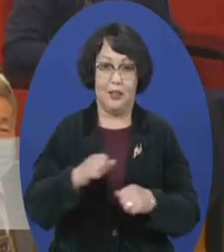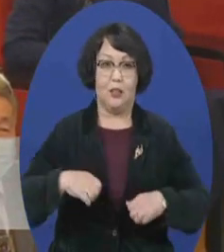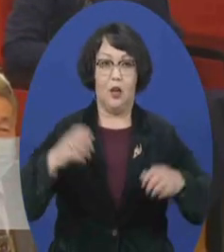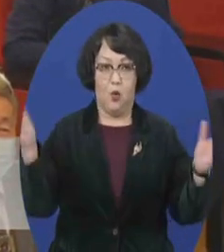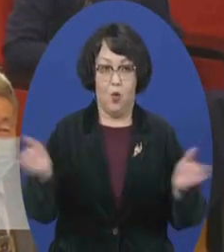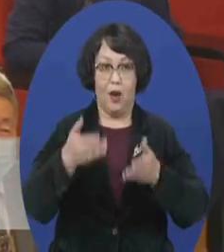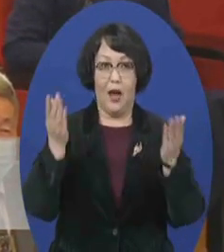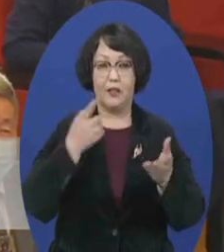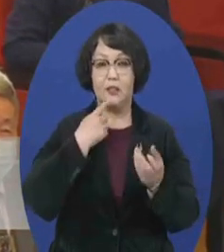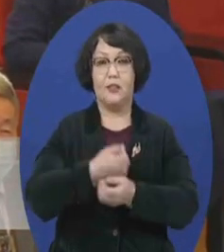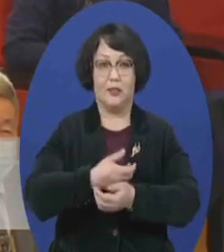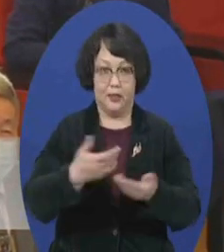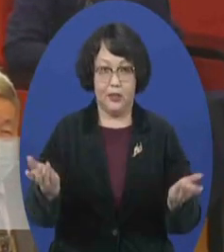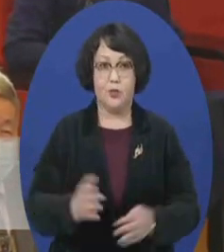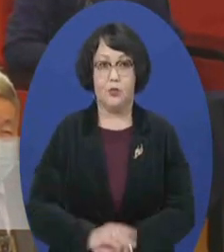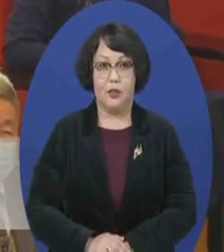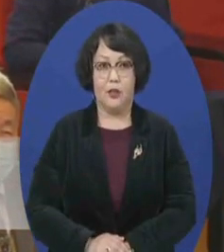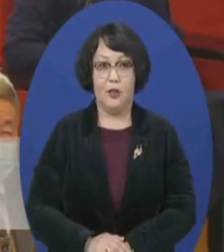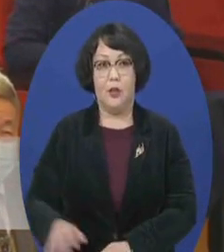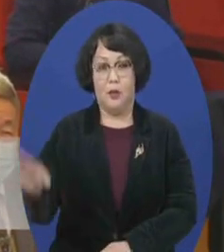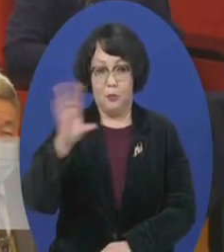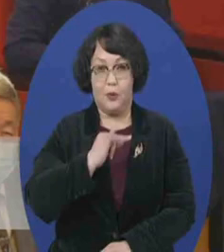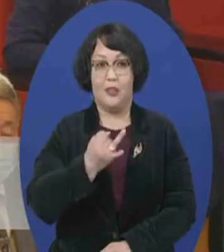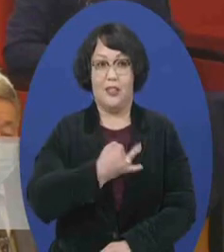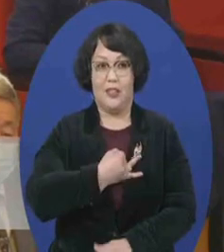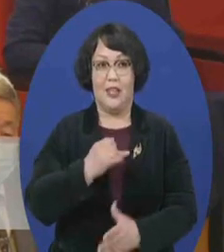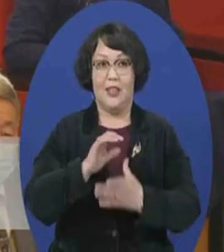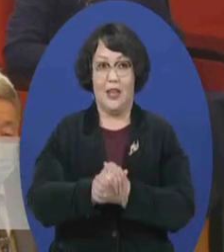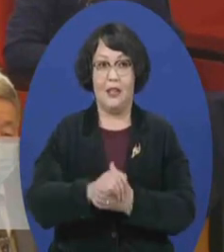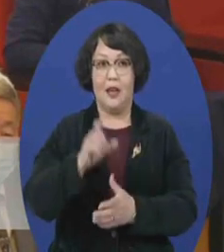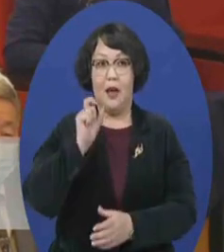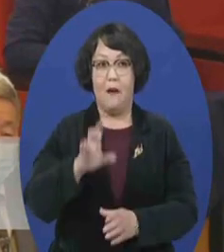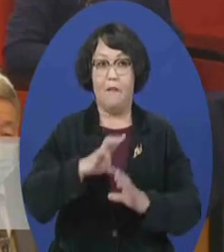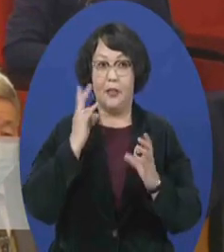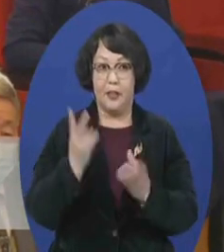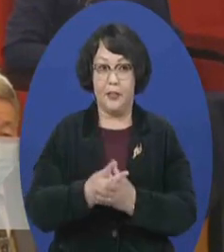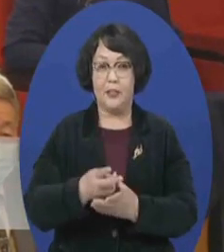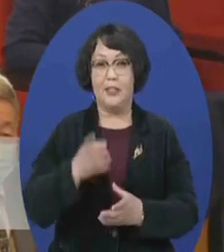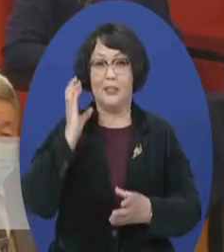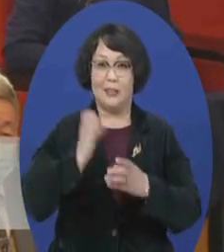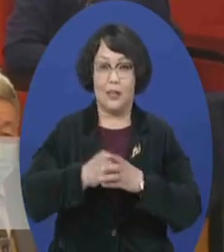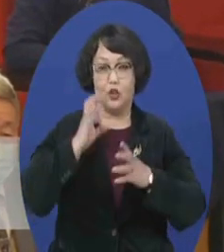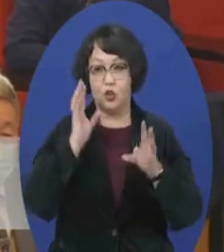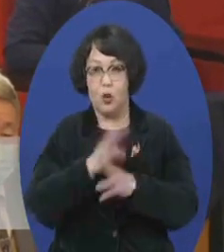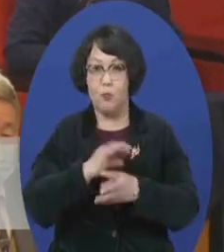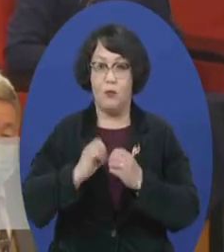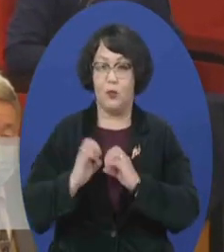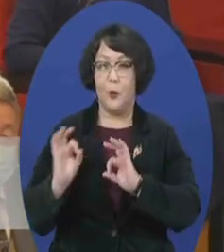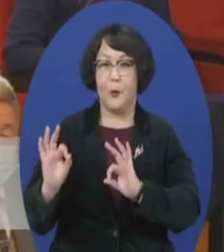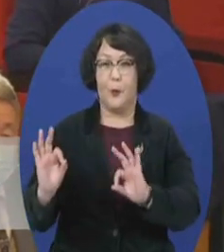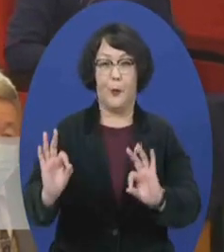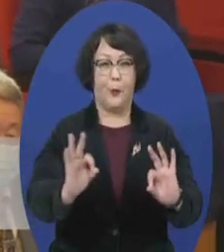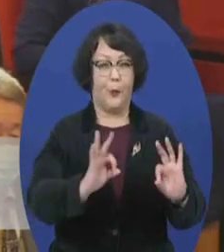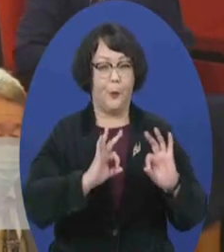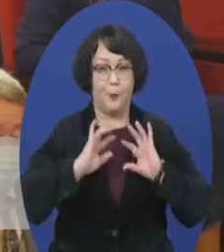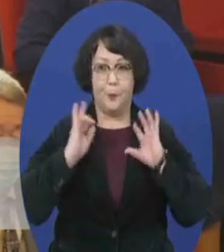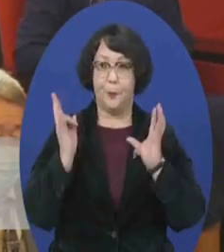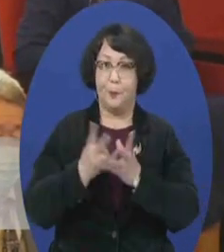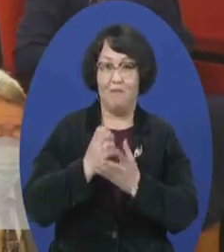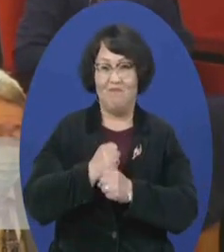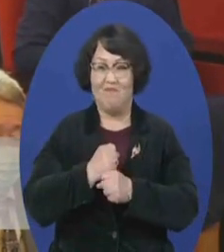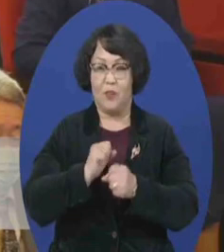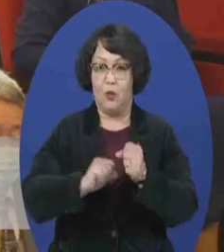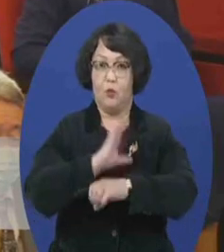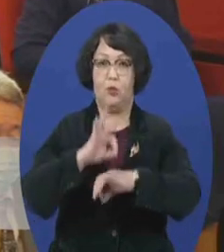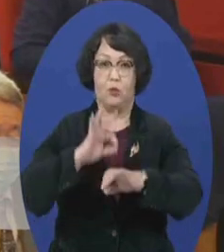түмэндээ уриалж байна. Бид итгэл найдвар, эв нэгдэл, сахилах зохион байгуулалт хамтын хүчээр сар